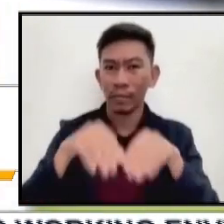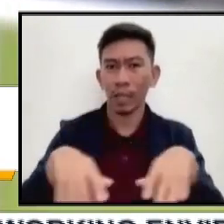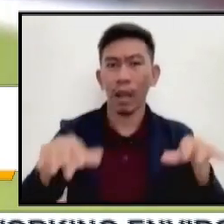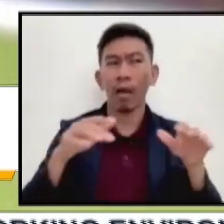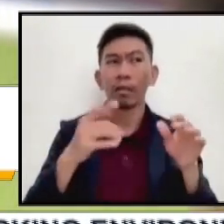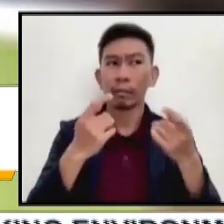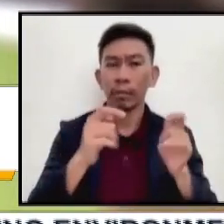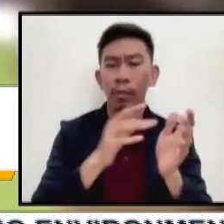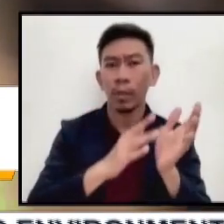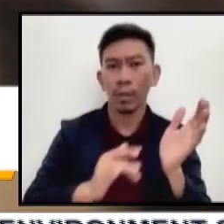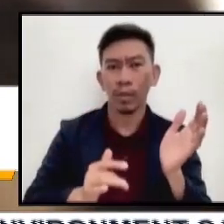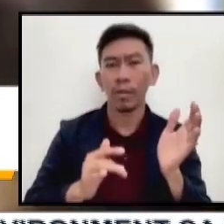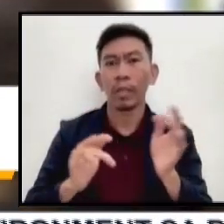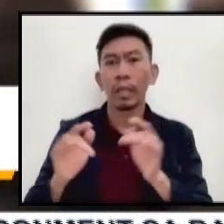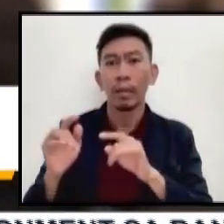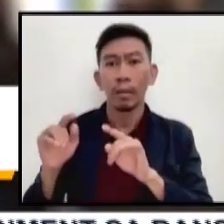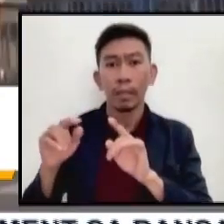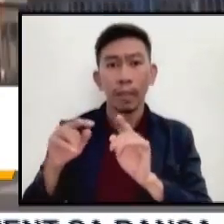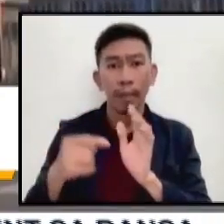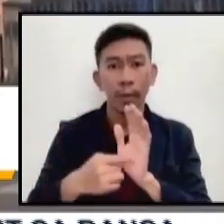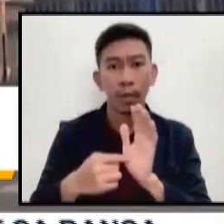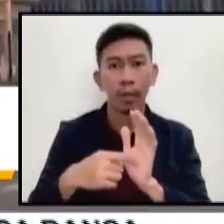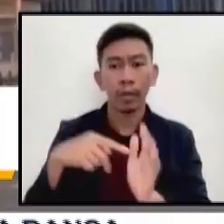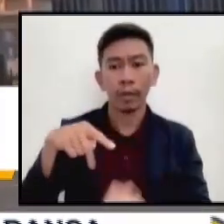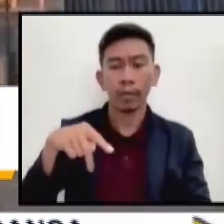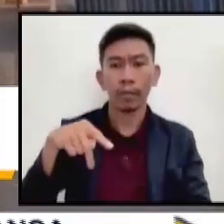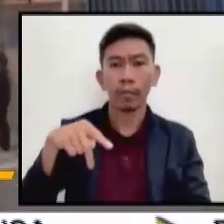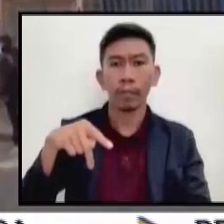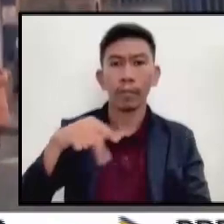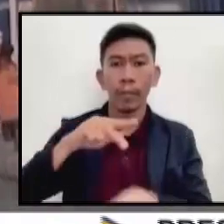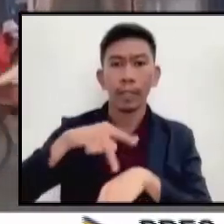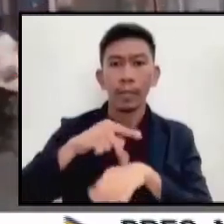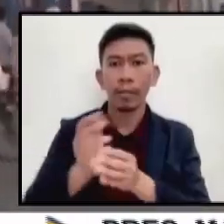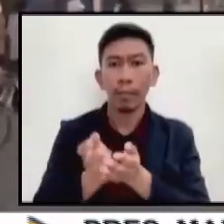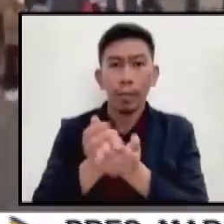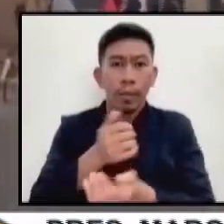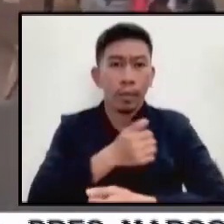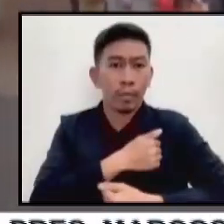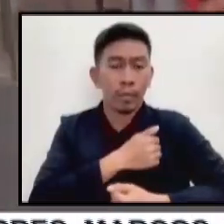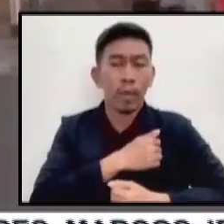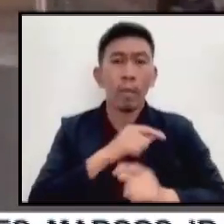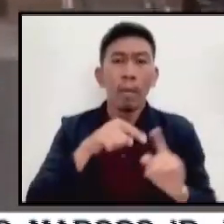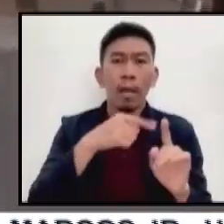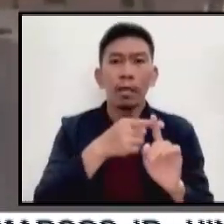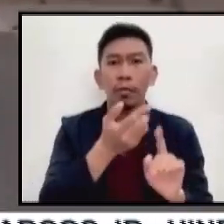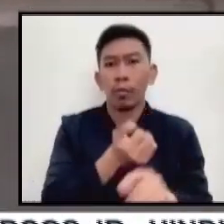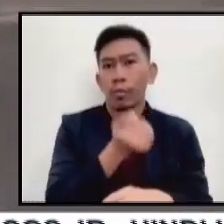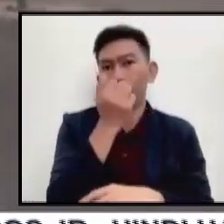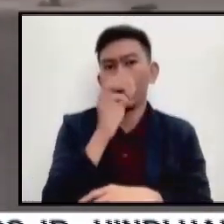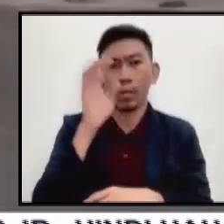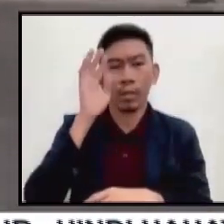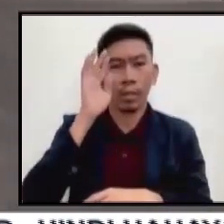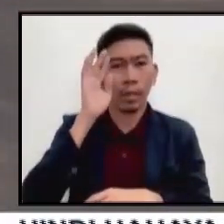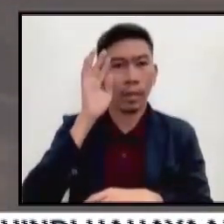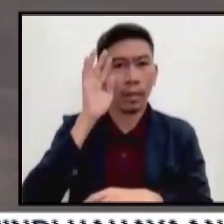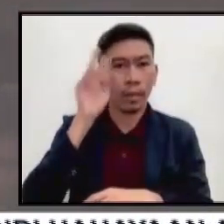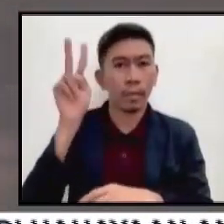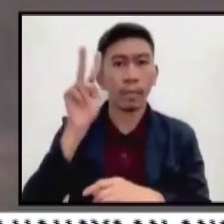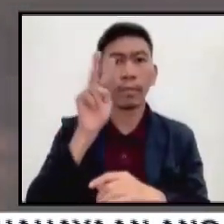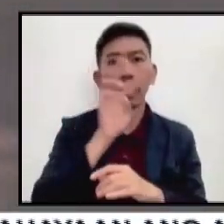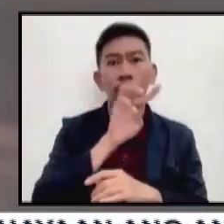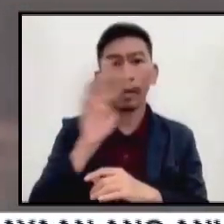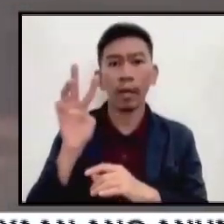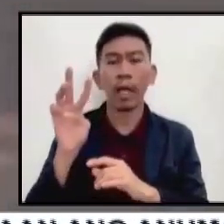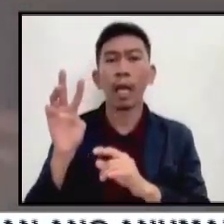at maging ang pribadong website ni Pangulong Marcos. At lumabas sa inisyal na investigasyon na nakabase ang mga hacker sa China.